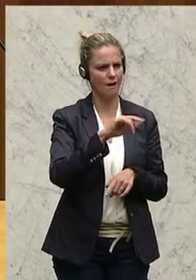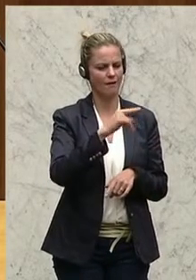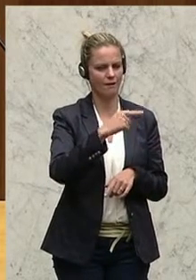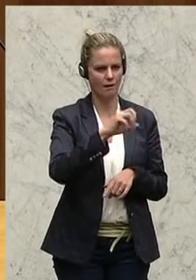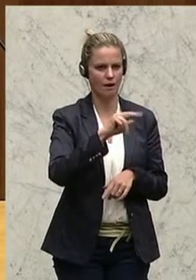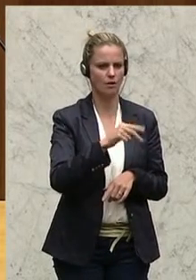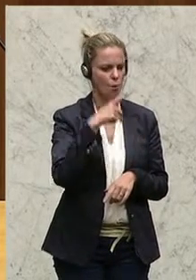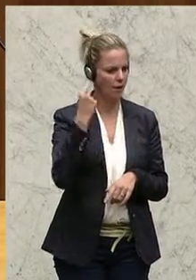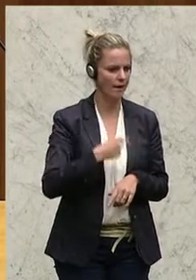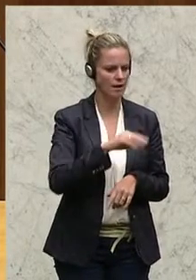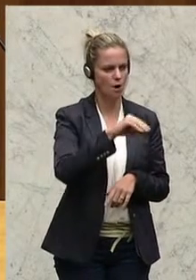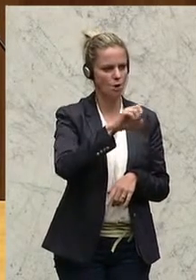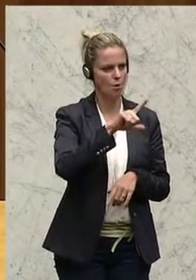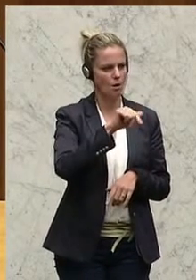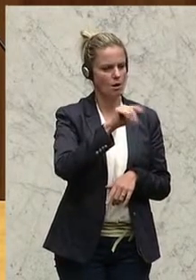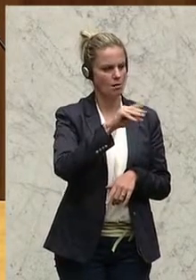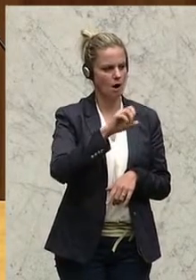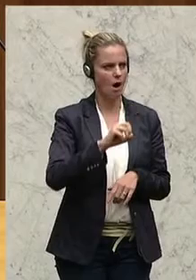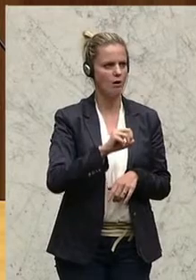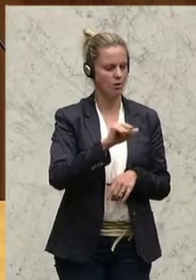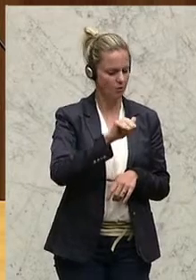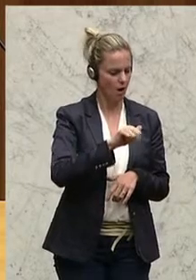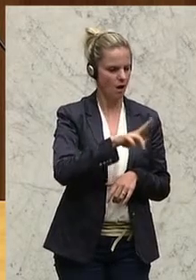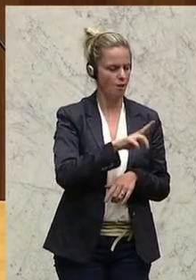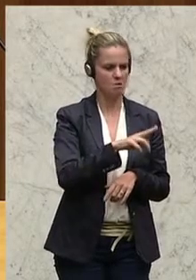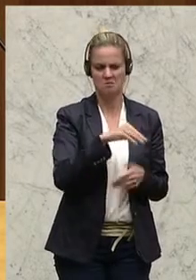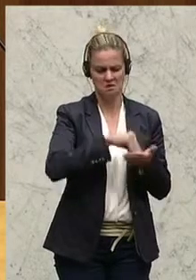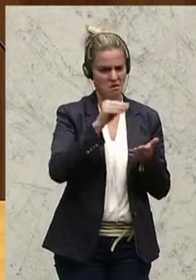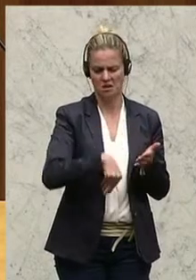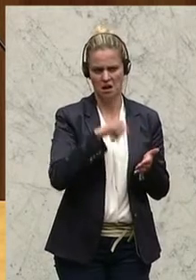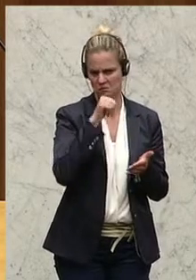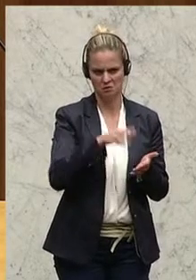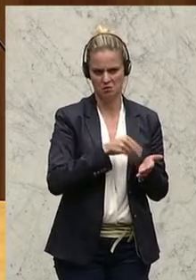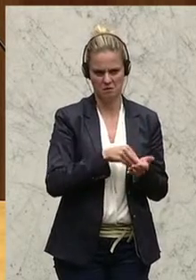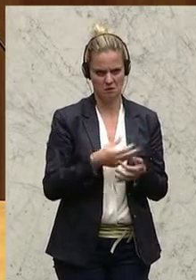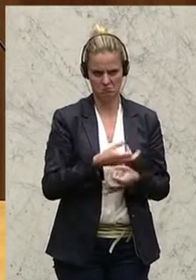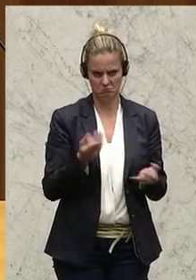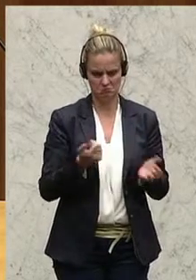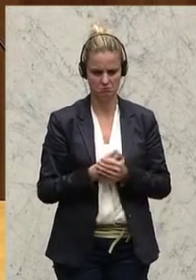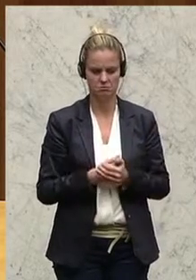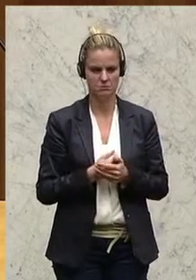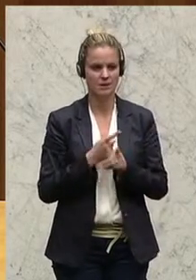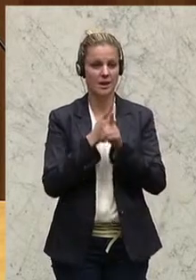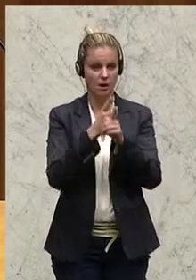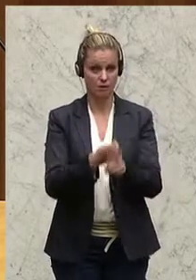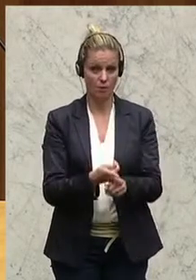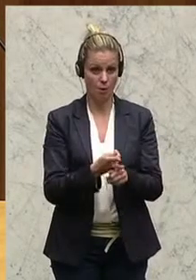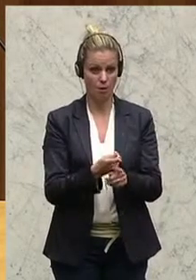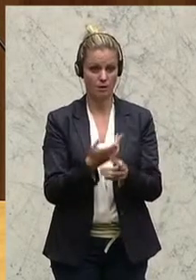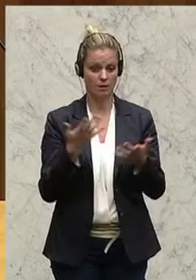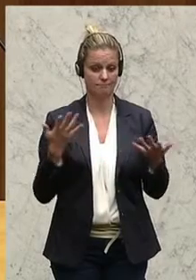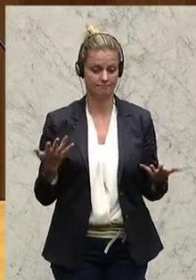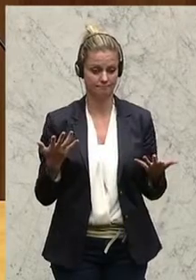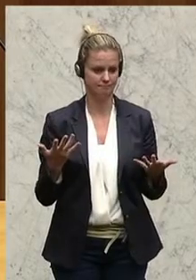Moldau, sie wenden diesen Vertrag nicht an. Und die Folge ist,